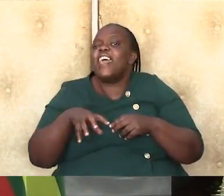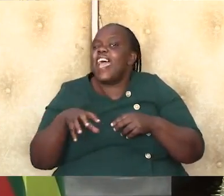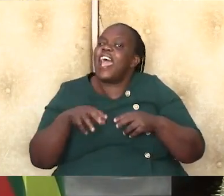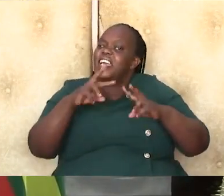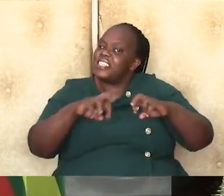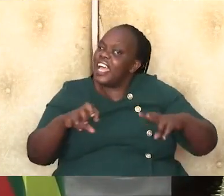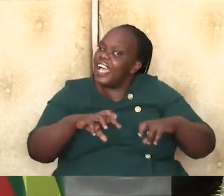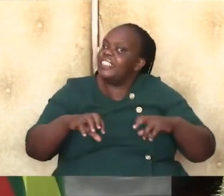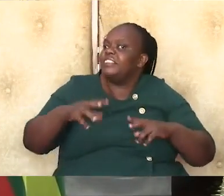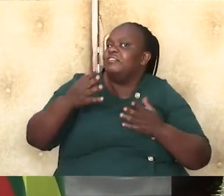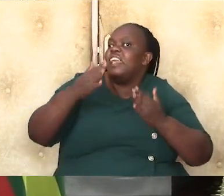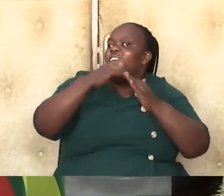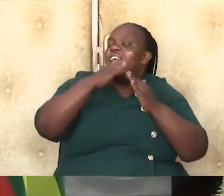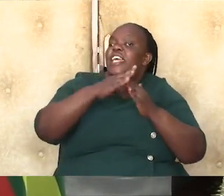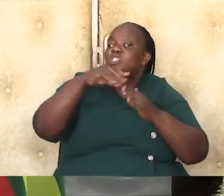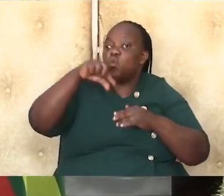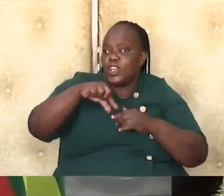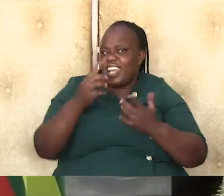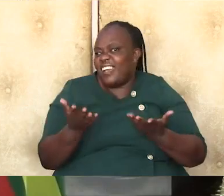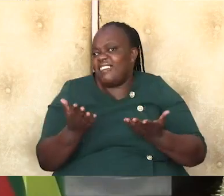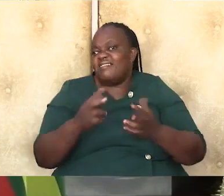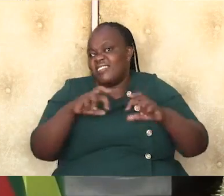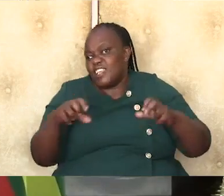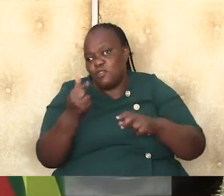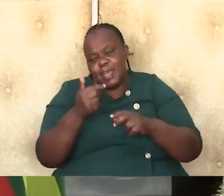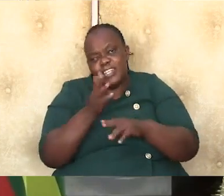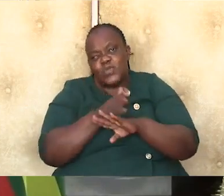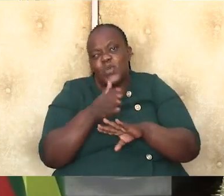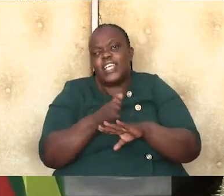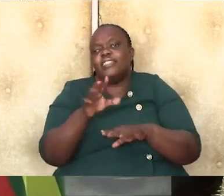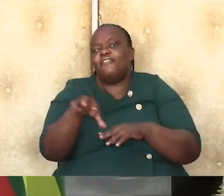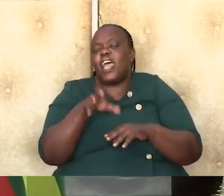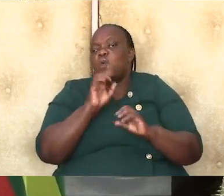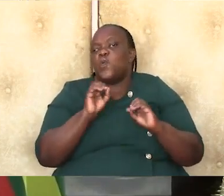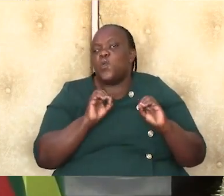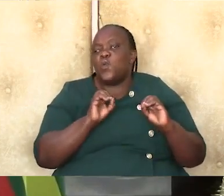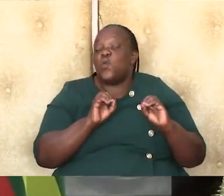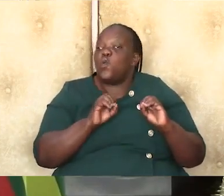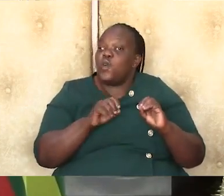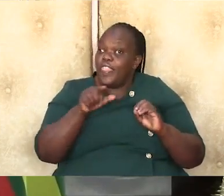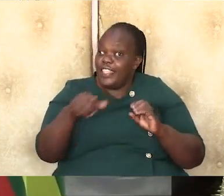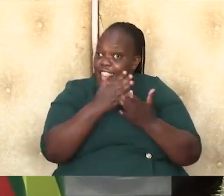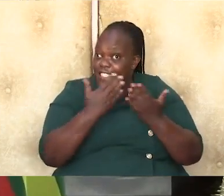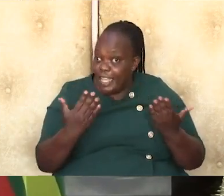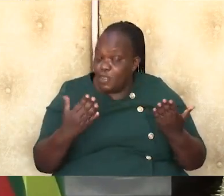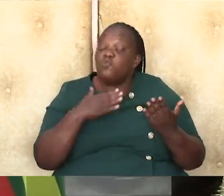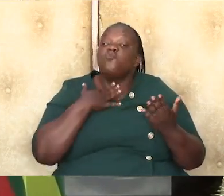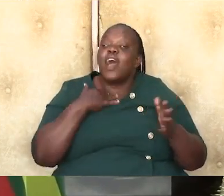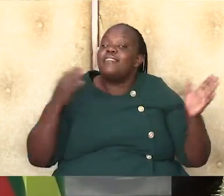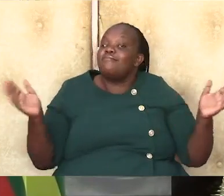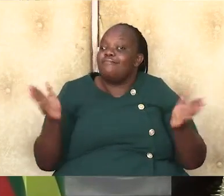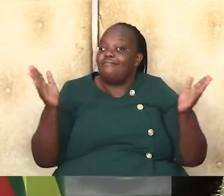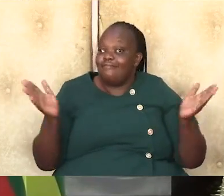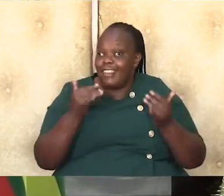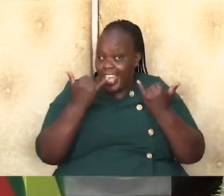kuzitafuta katika headquarter ya account yako, ama pengine kule ofisi za serikali. Kwa hiyo hilo ni jambo tungependa kusisitizia kwamba